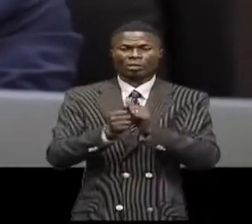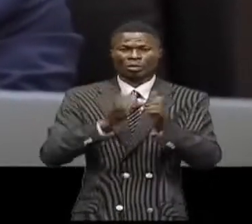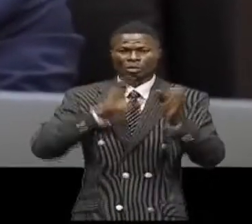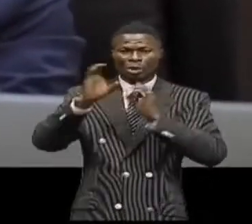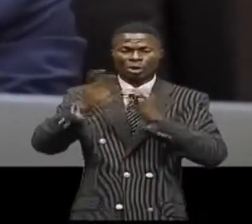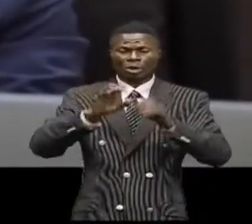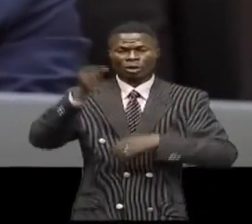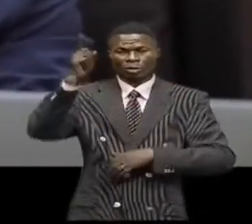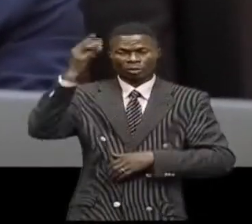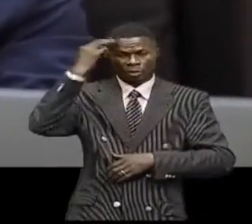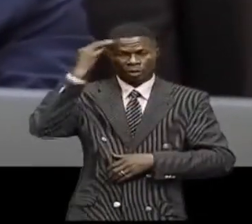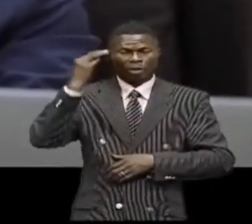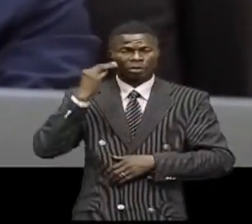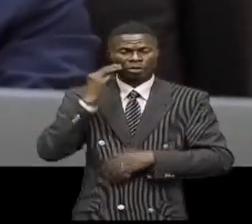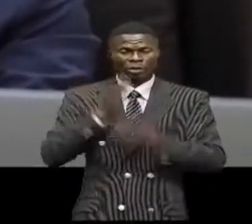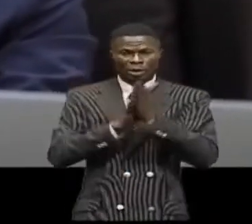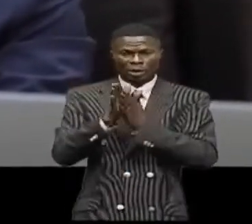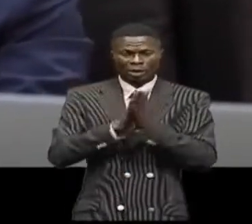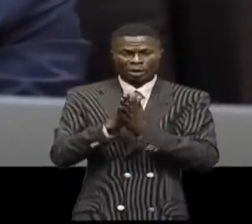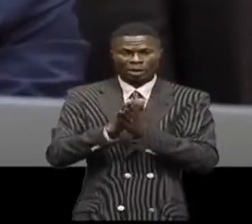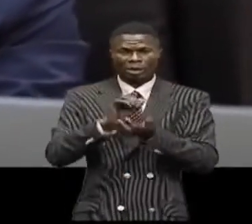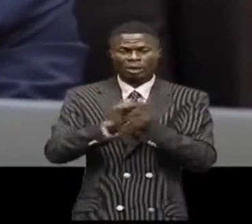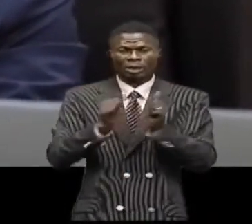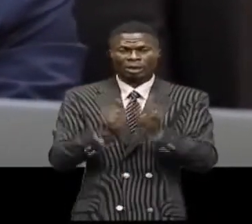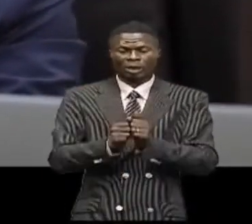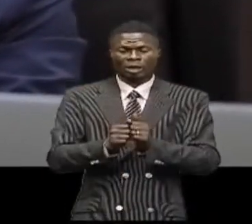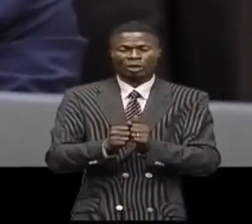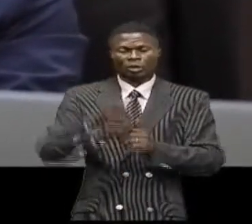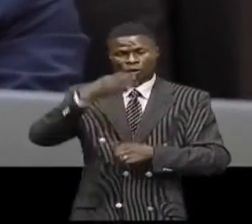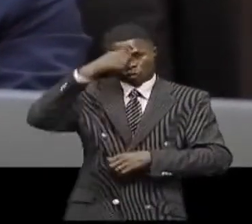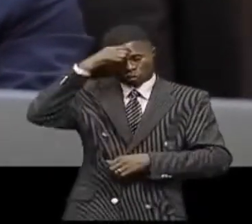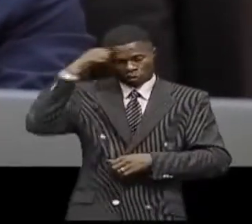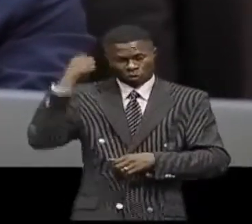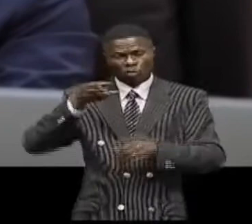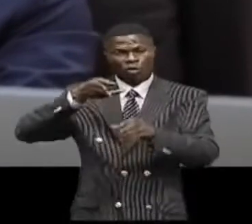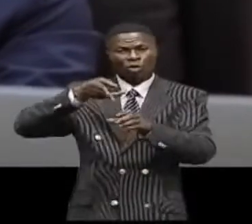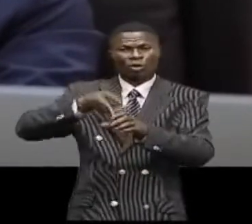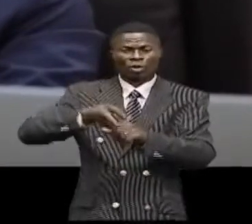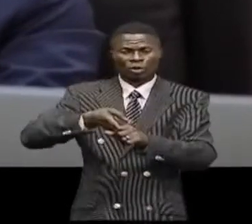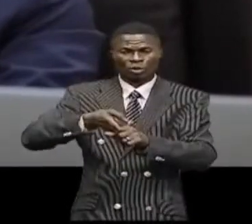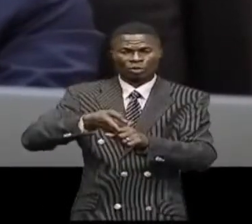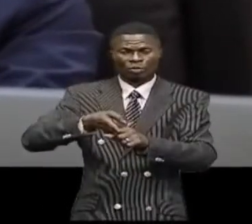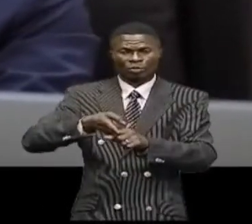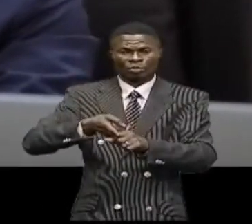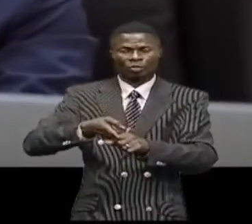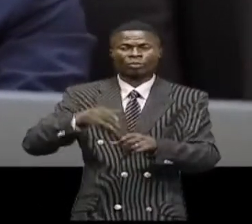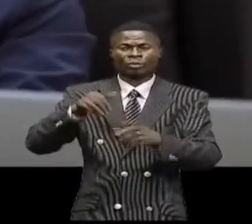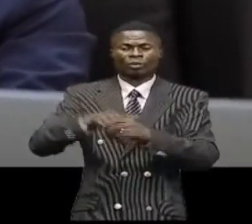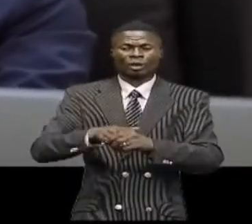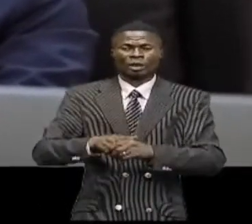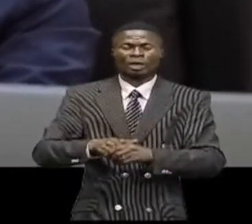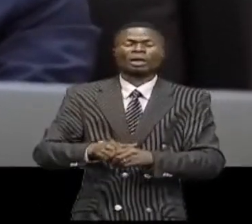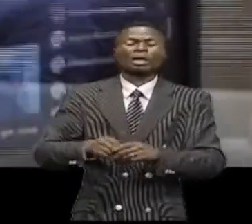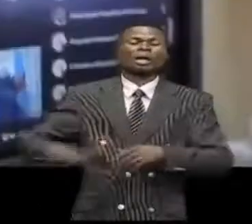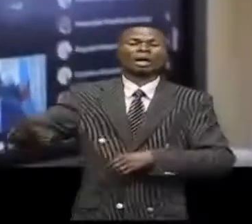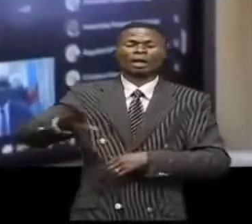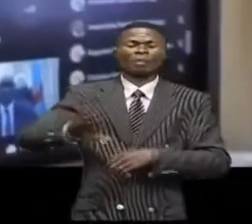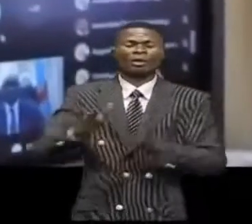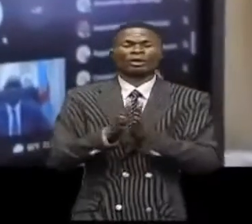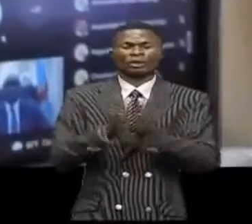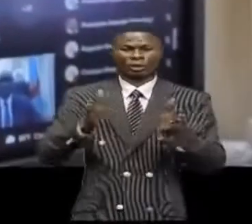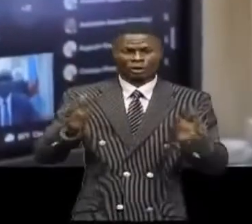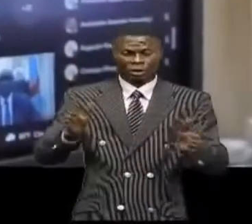du Premier ministre a porté sur la pénurie du carburant à la pompe sur l'ensemble du territoire national.